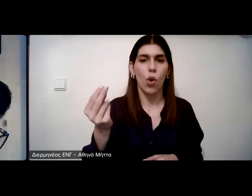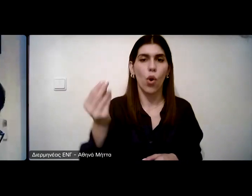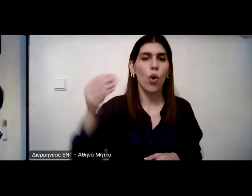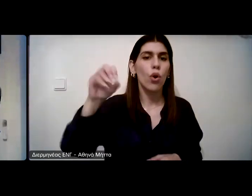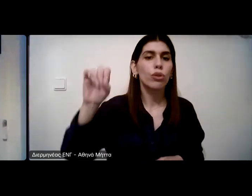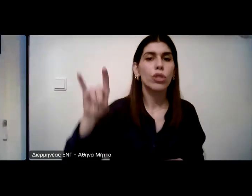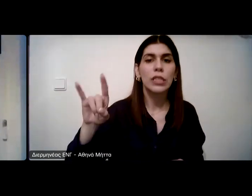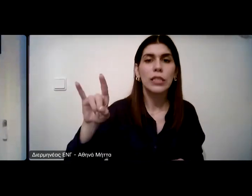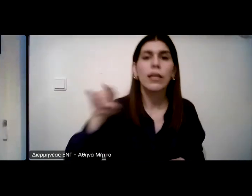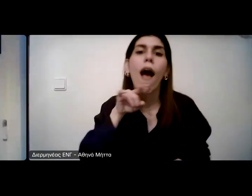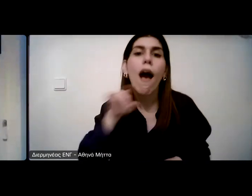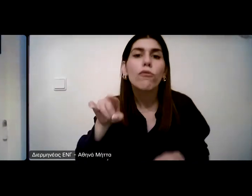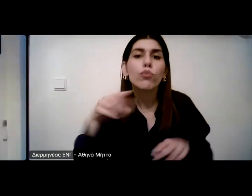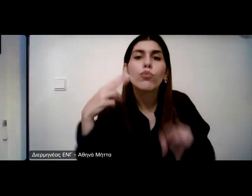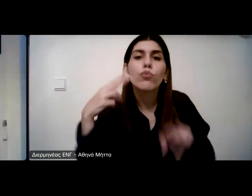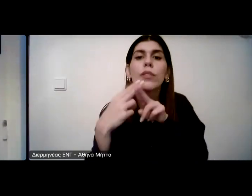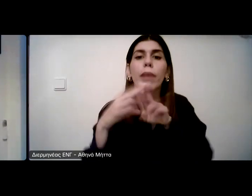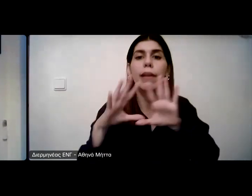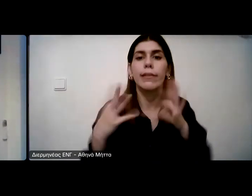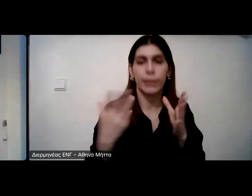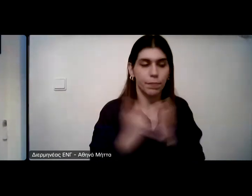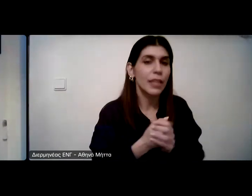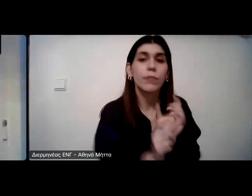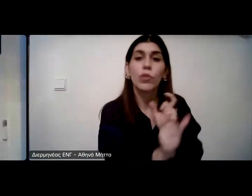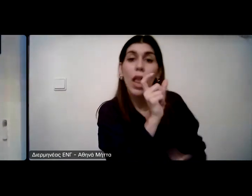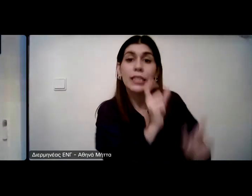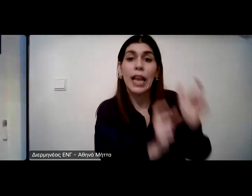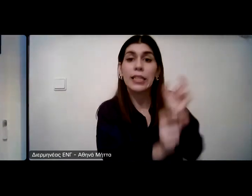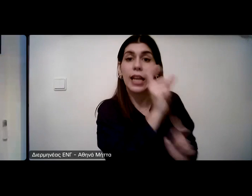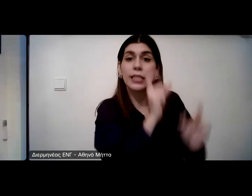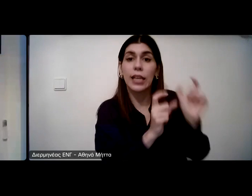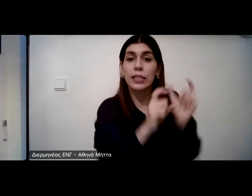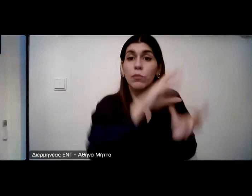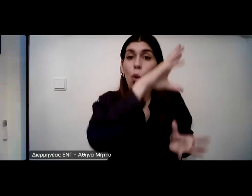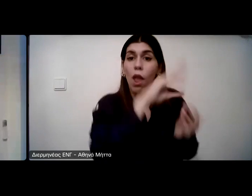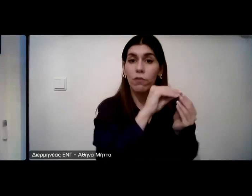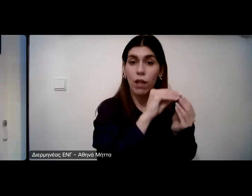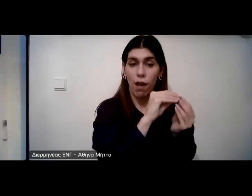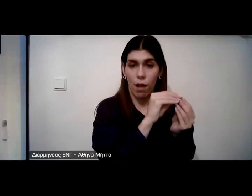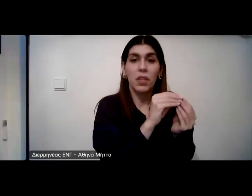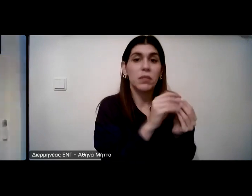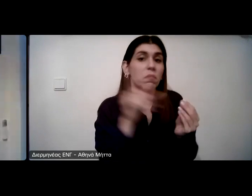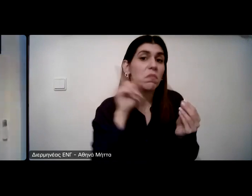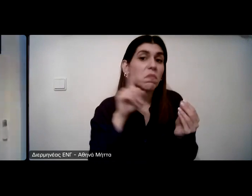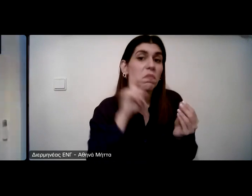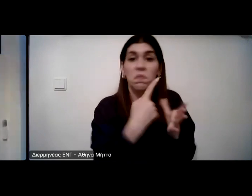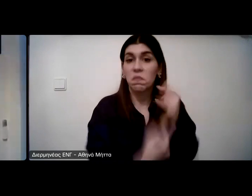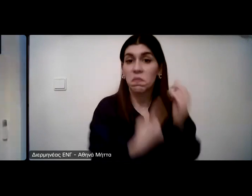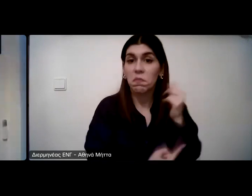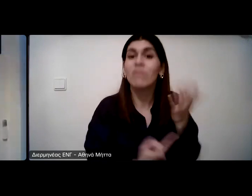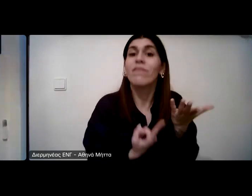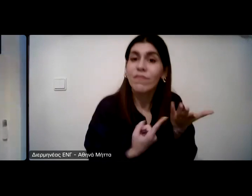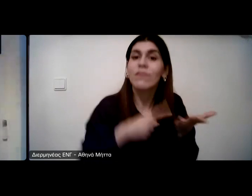γνώρισμά της αποτελεί η κρίση νέων άφυλων καταλήξεων, αντομνημιών κλπ. Και έχει προκαλέσει